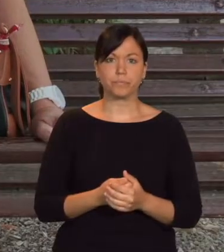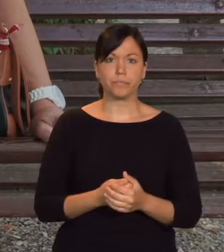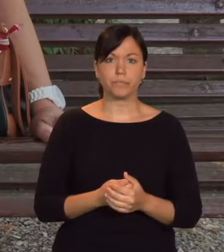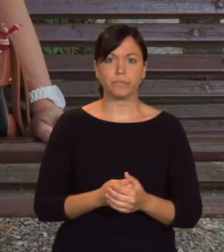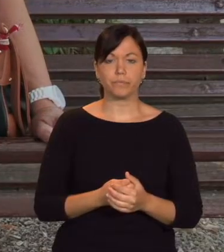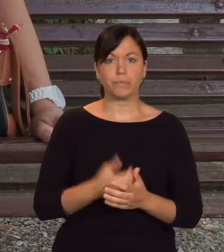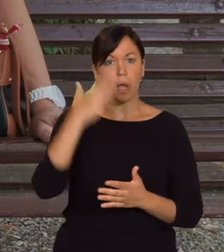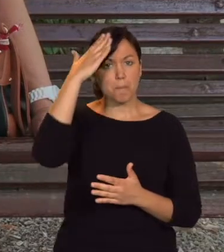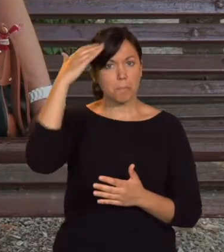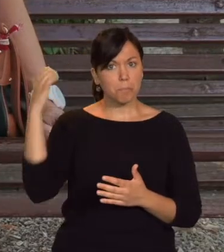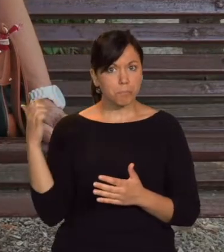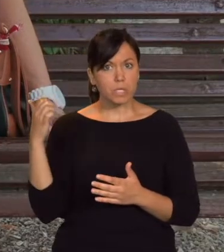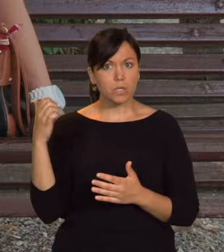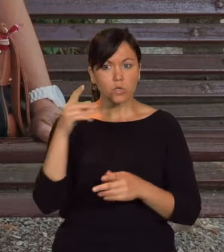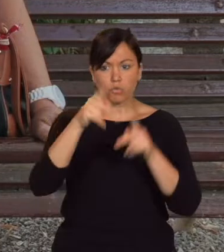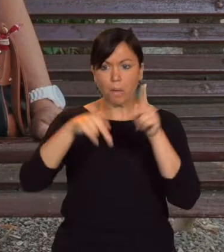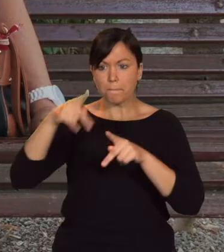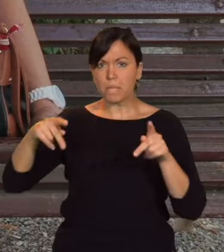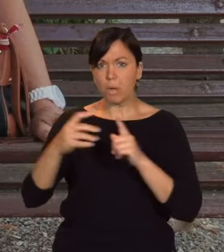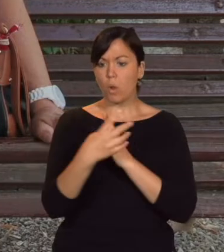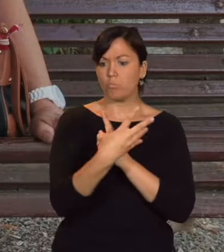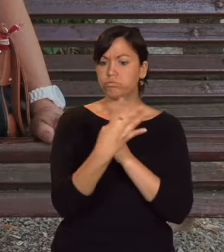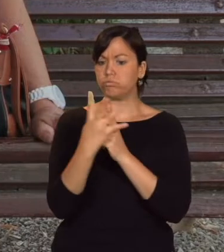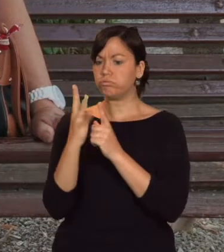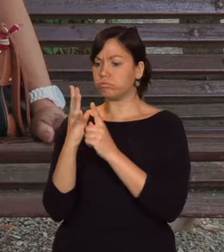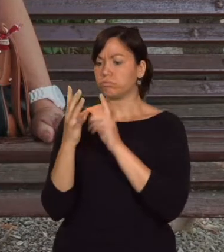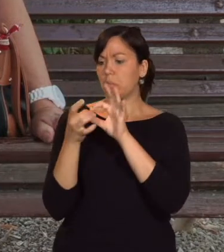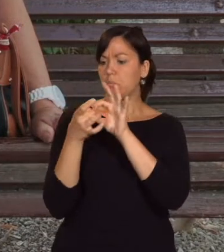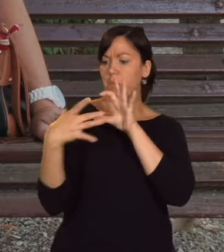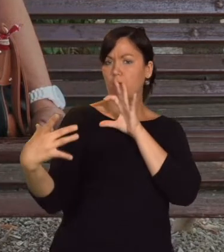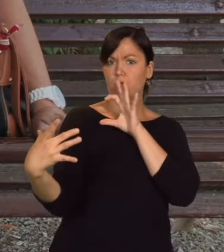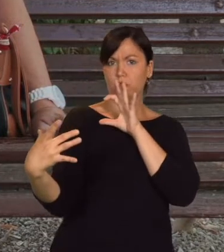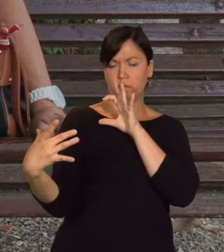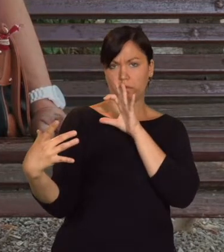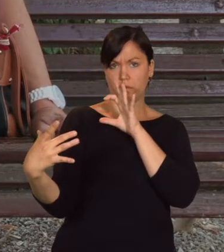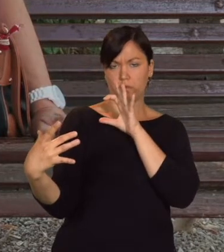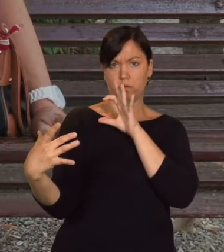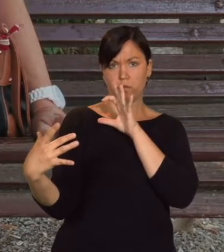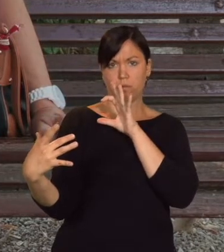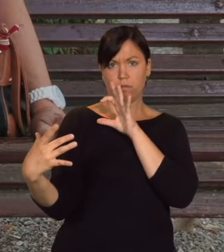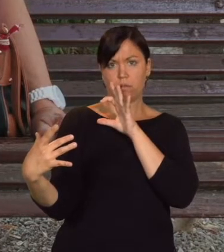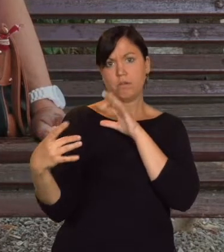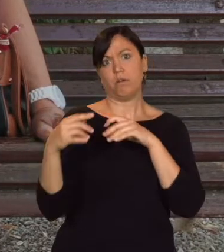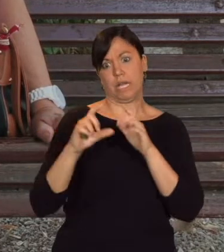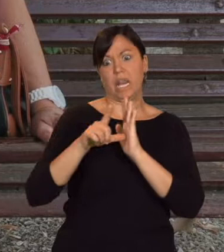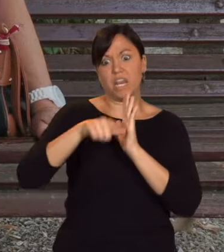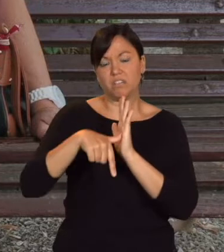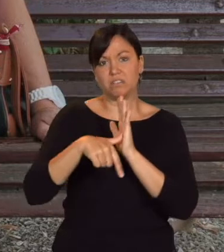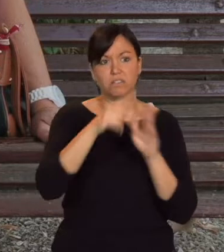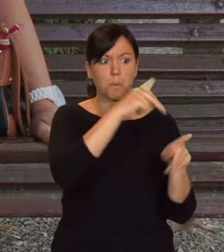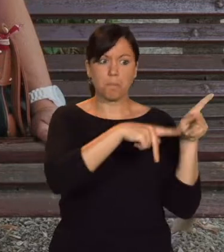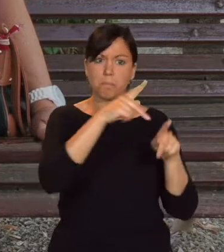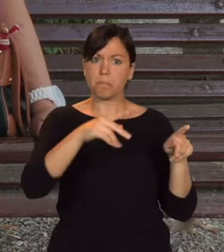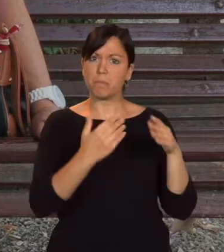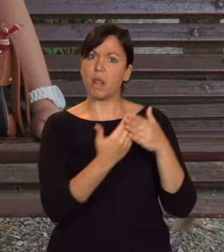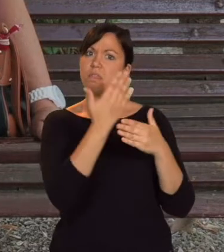Primerament perquè desconnectes una mica amb tothom que tens alrededor de fa molts anys. I després veus altre tipus